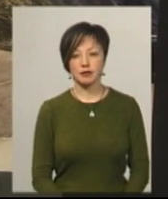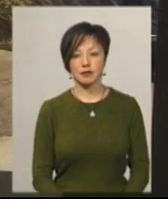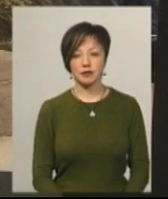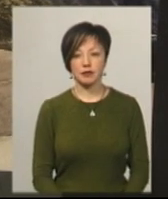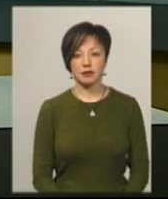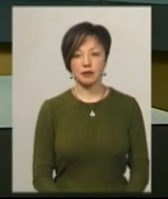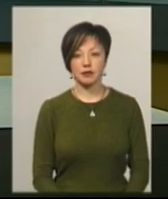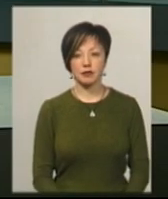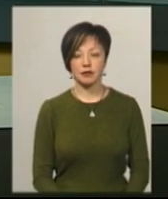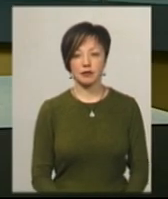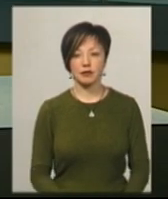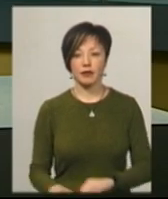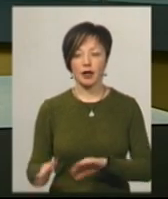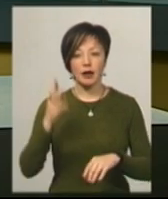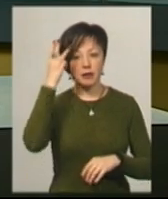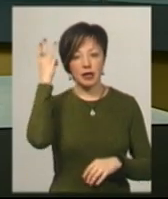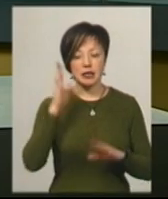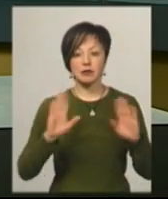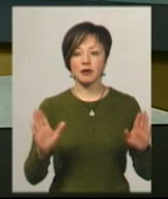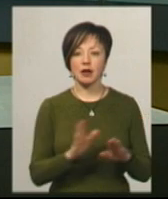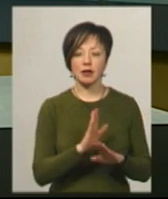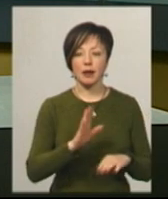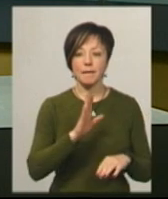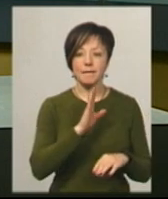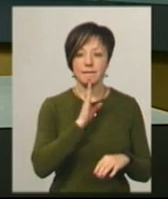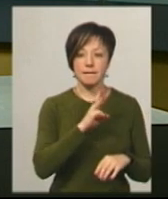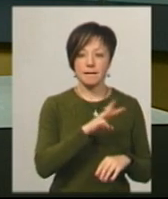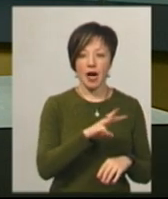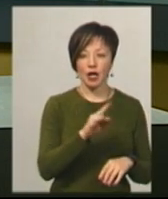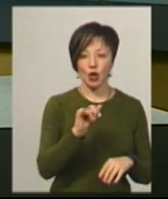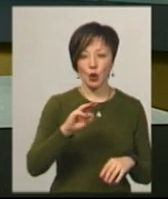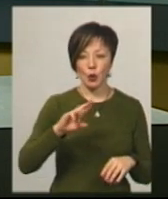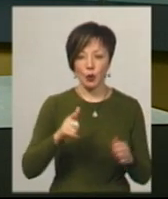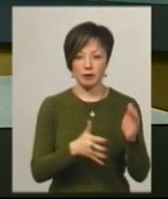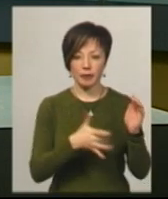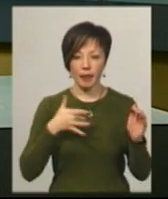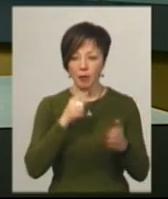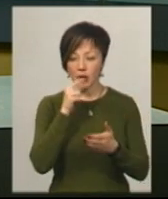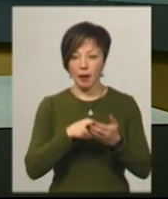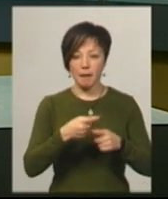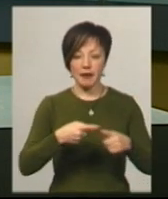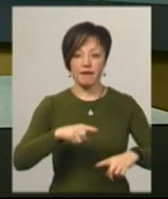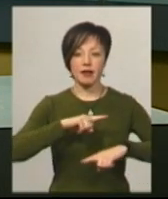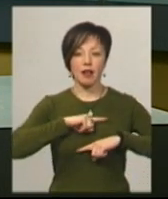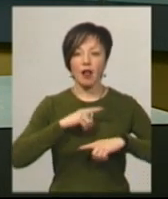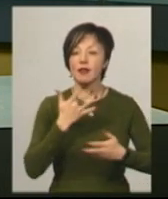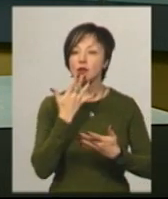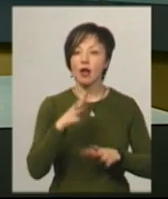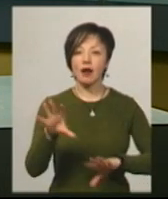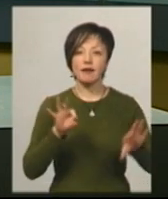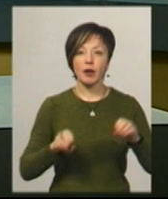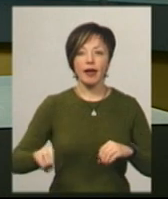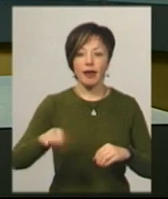Хмельницький. Хмельницька співачка, бандуристка Марина Круть потрапила до півфіналу національного відбору на